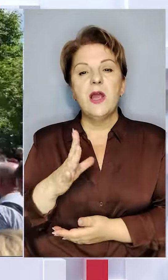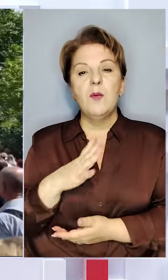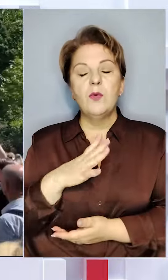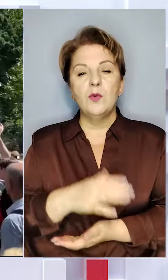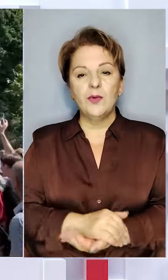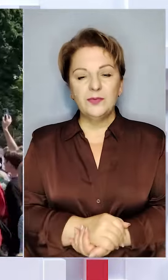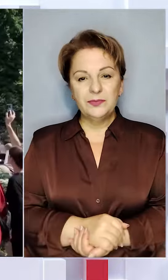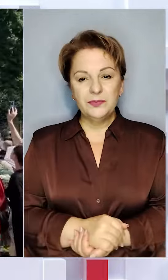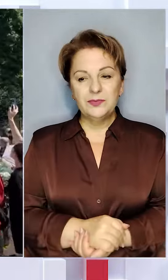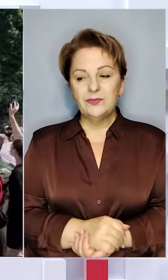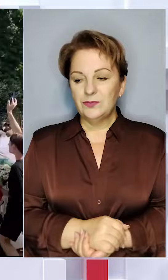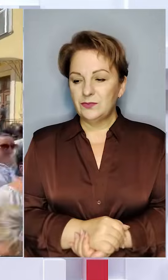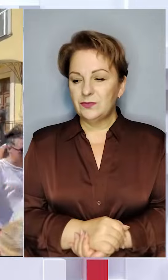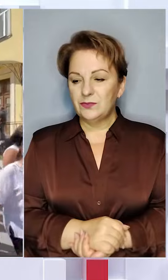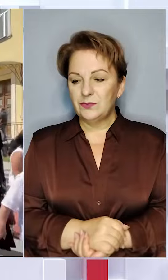як це було.